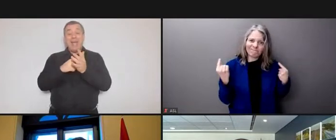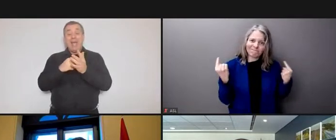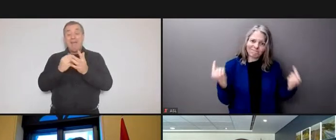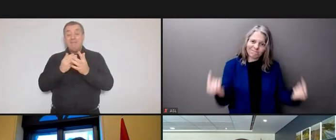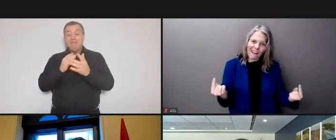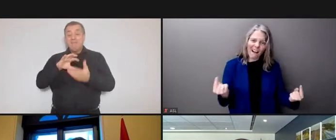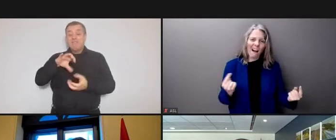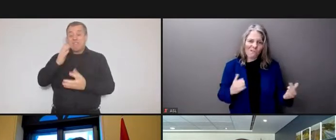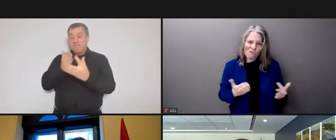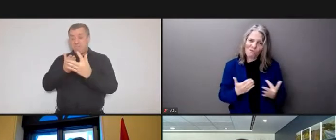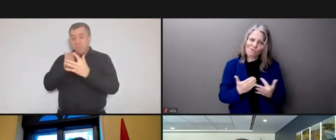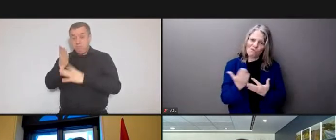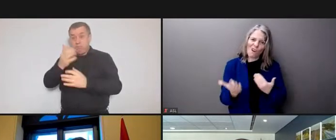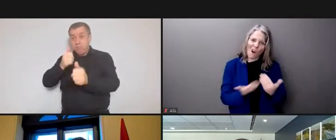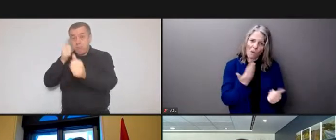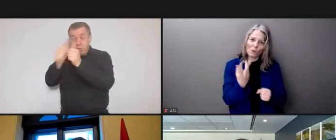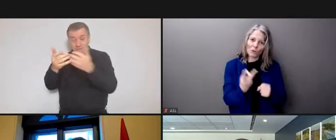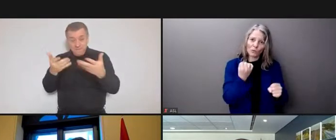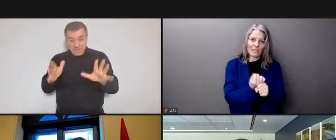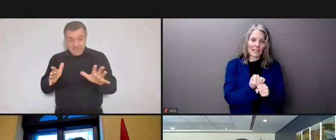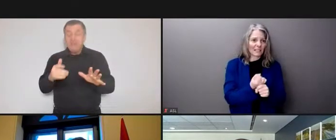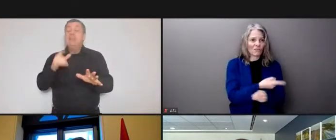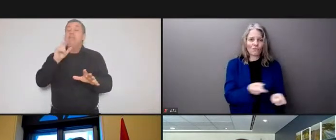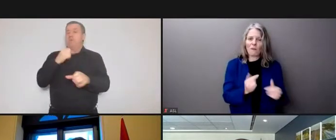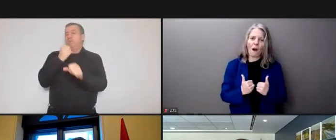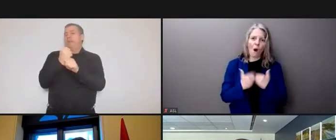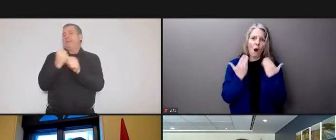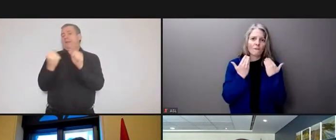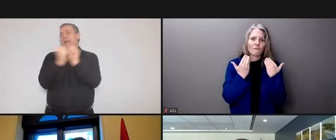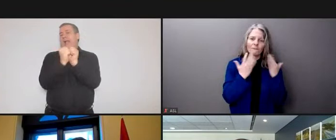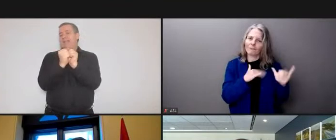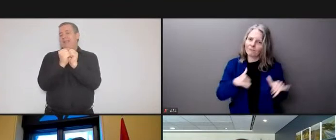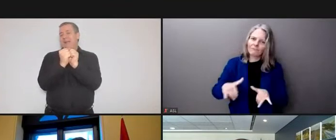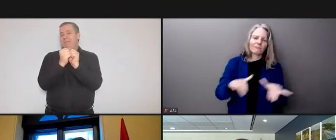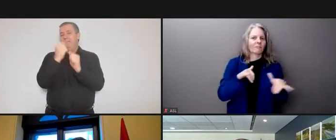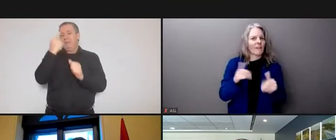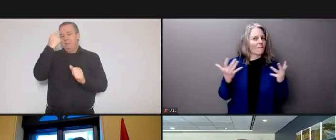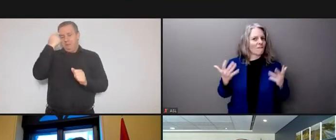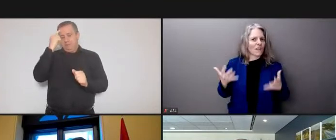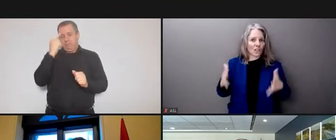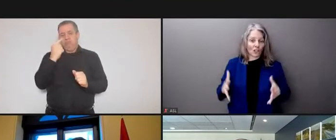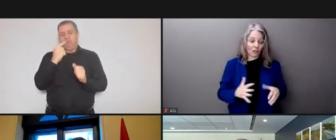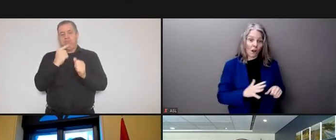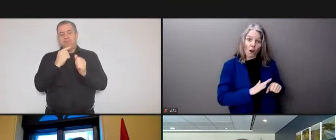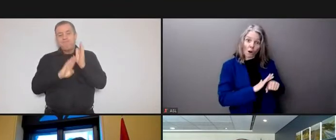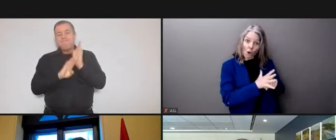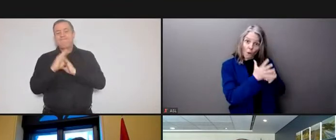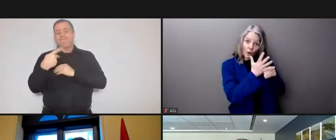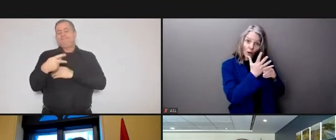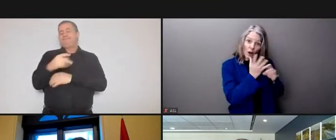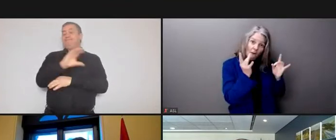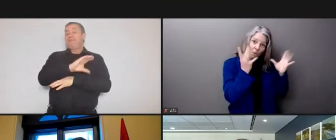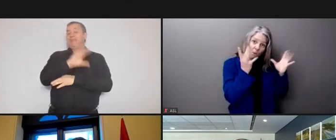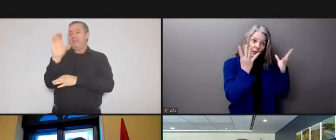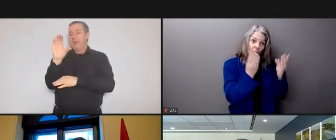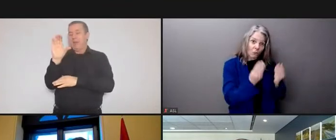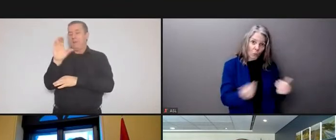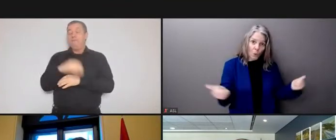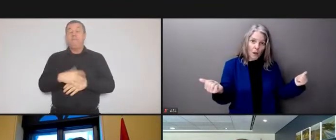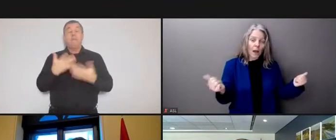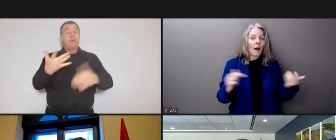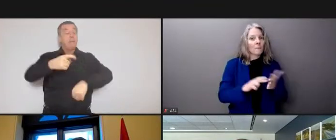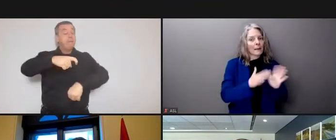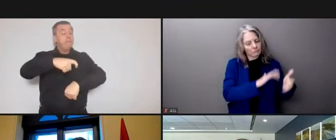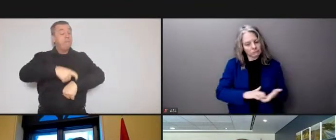crise nous devrons travailler ensemble pour le bien de notre pays mais à l'heure